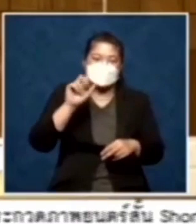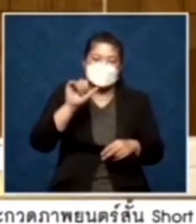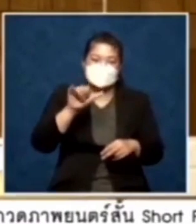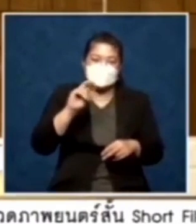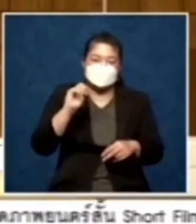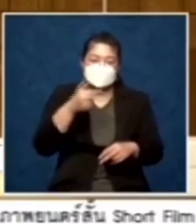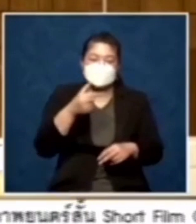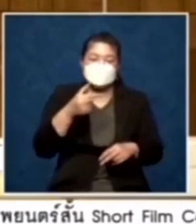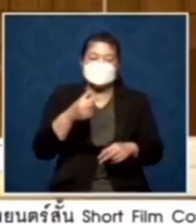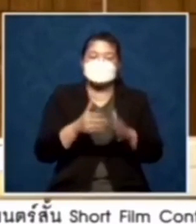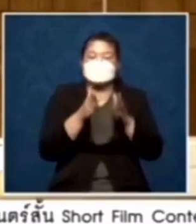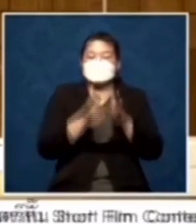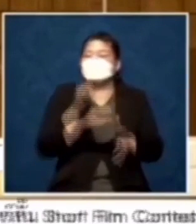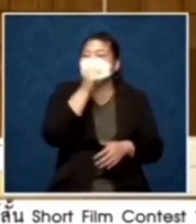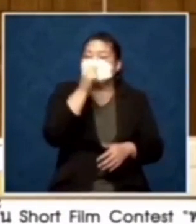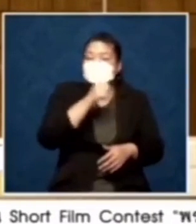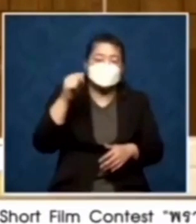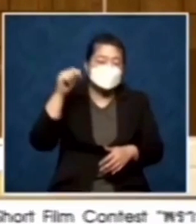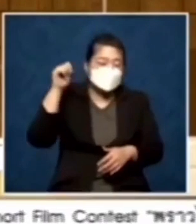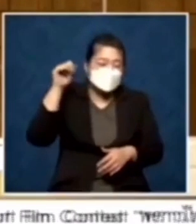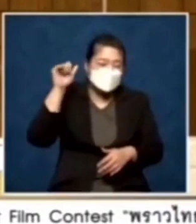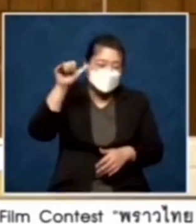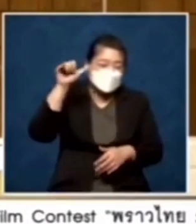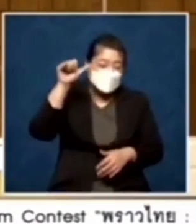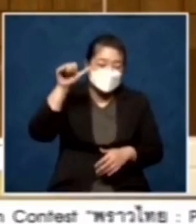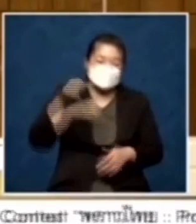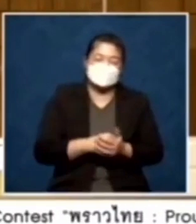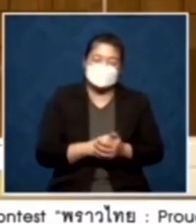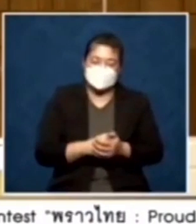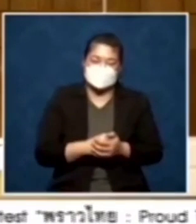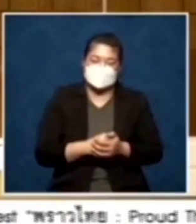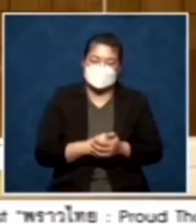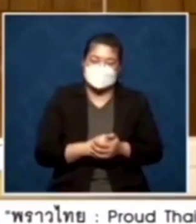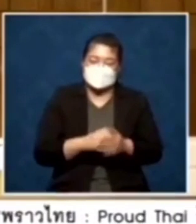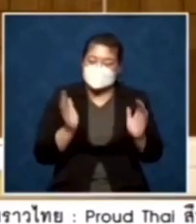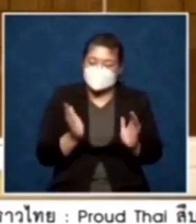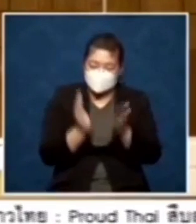แล้วสามารถเข้าใจ การใช้กันชาทั้งระบบกับ